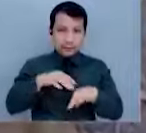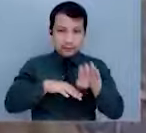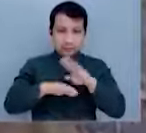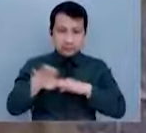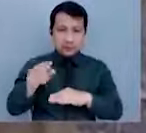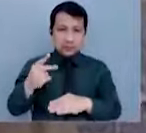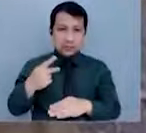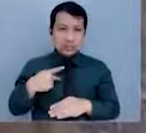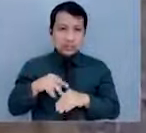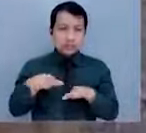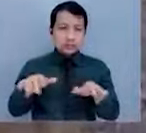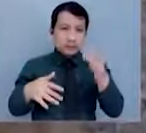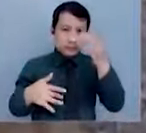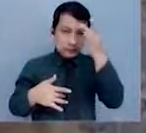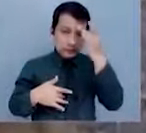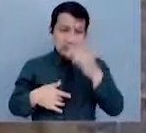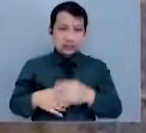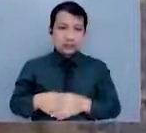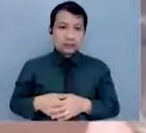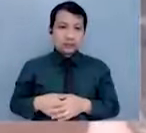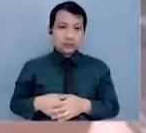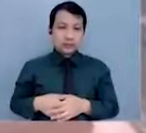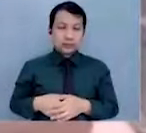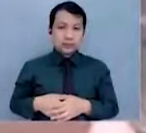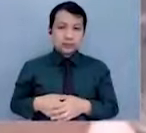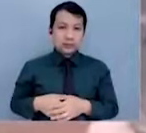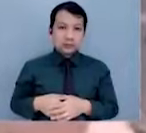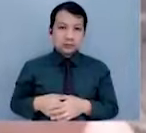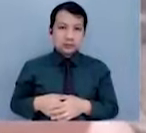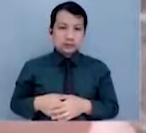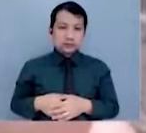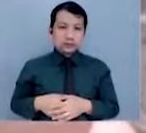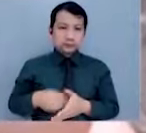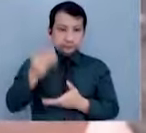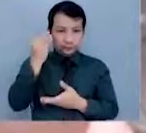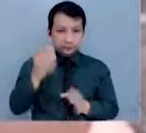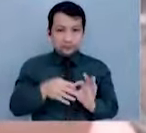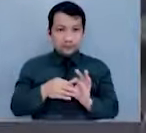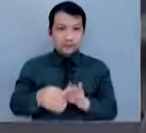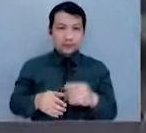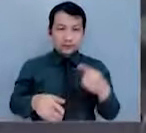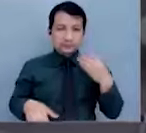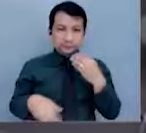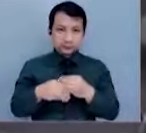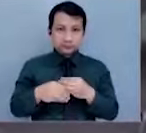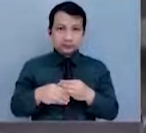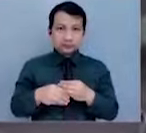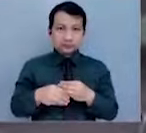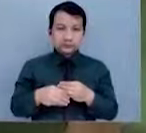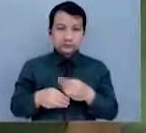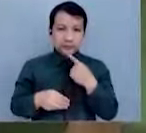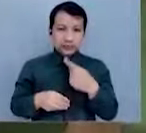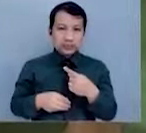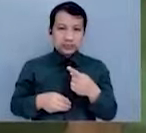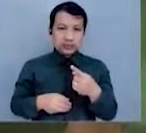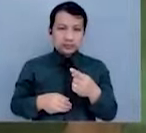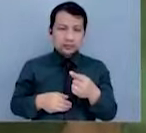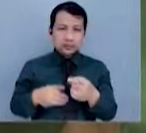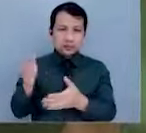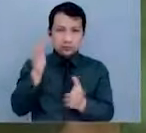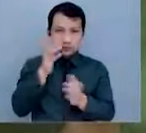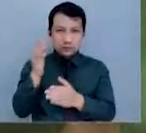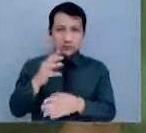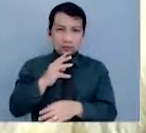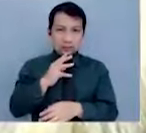ng infected na hayop, pagdedeliryo, pagkaparalisa, at di maipaliwanag na takot sa hangin at tubig. Meron din